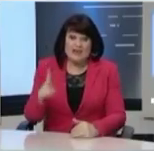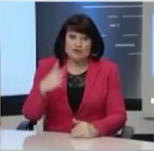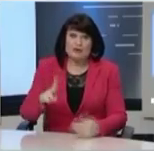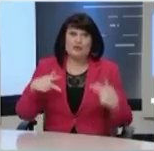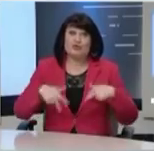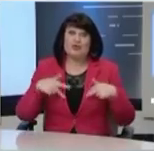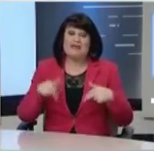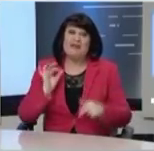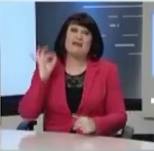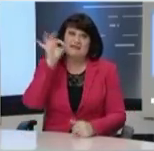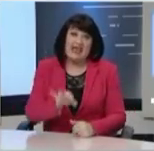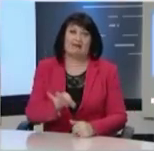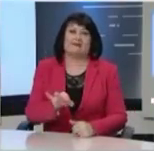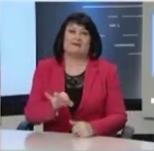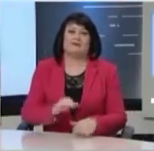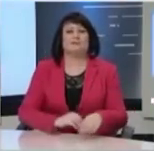κυβερνήσεις οδήγησαν τον τόπο.